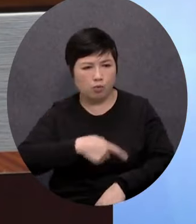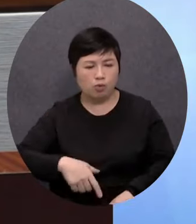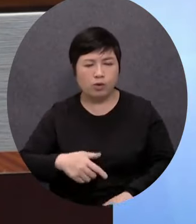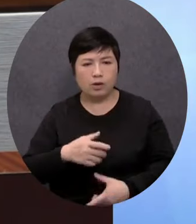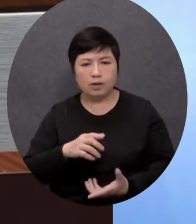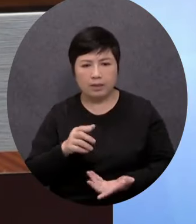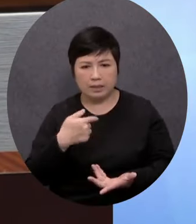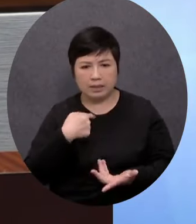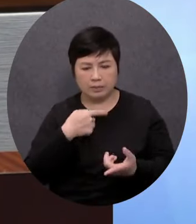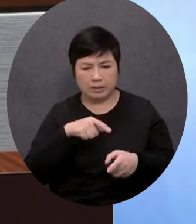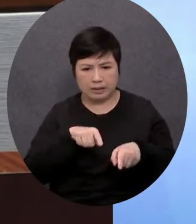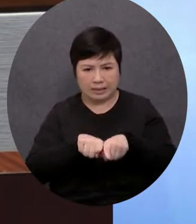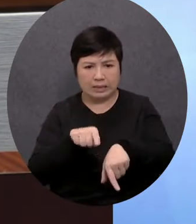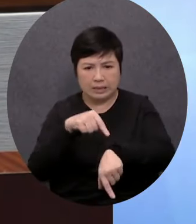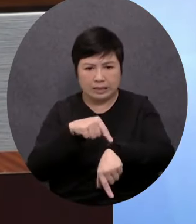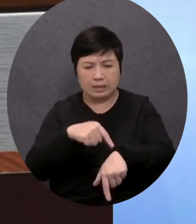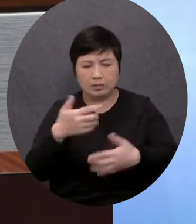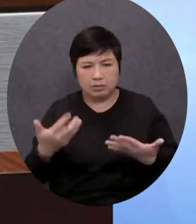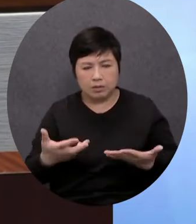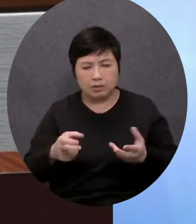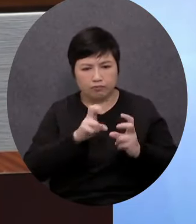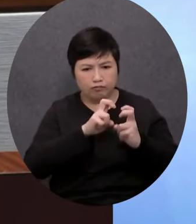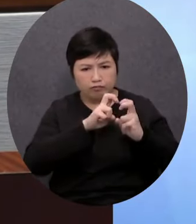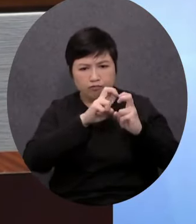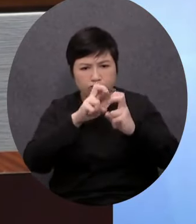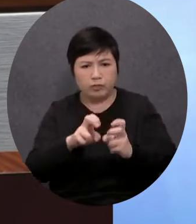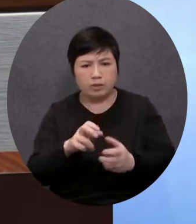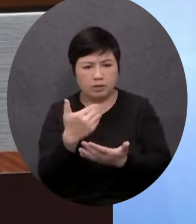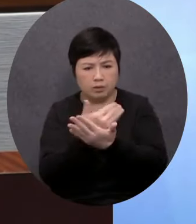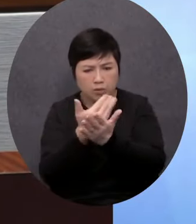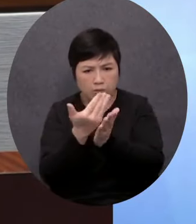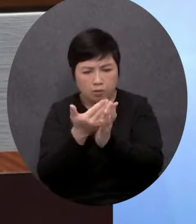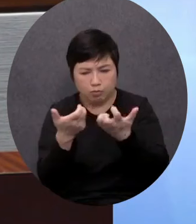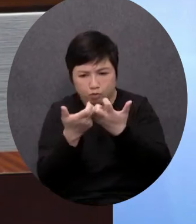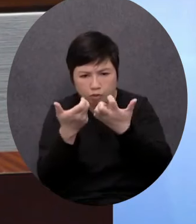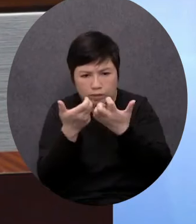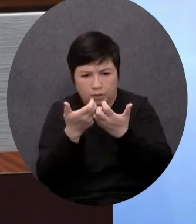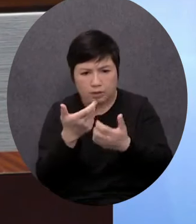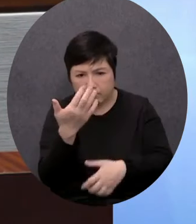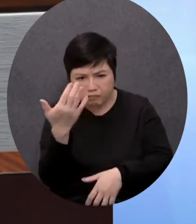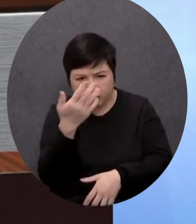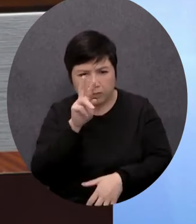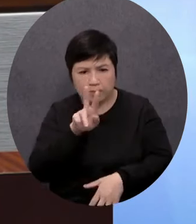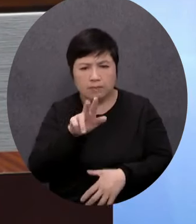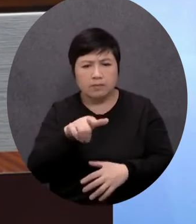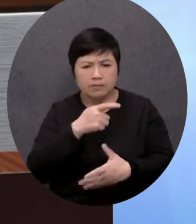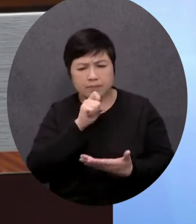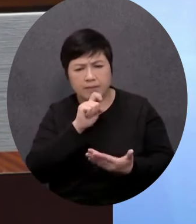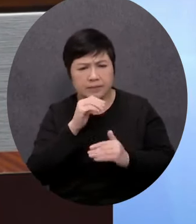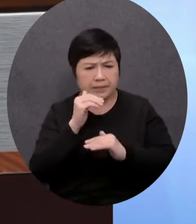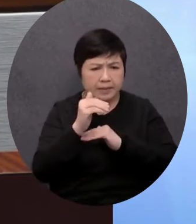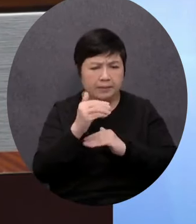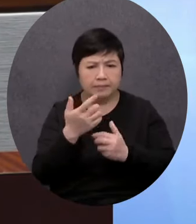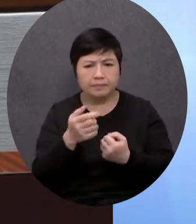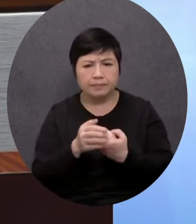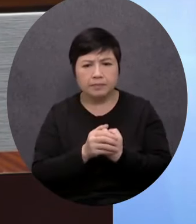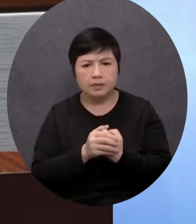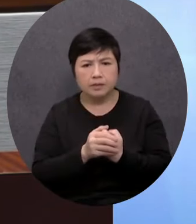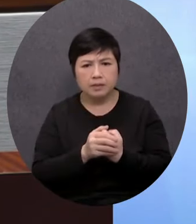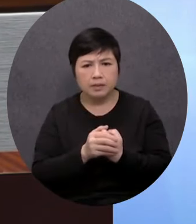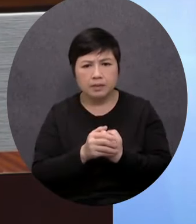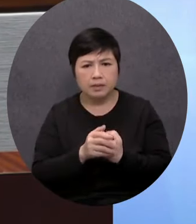實時現時列車行走方方面面嘅數據，你要整體睇睇點樣可以喺